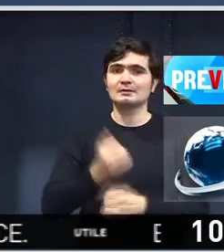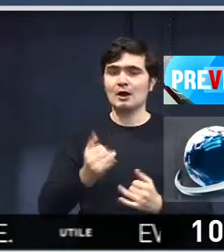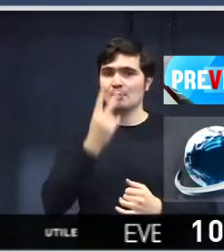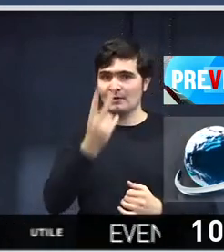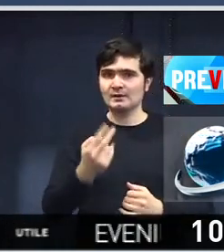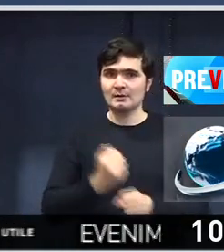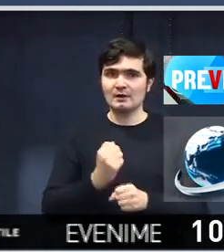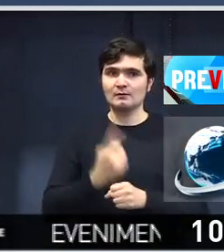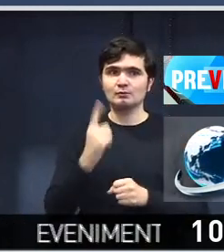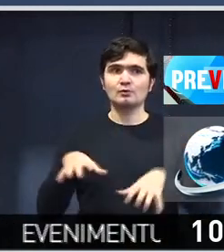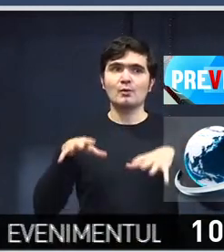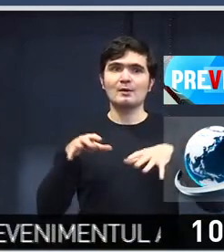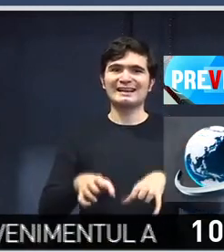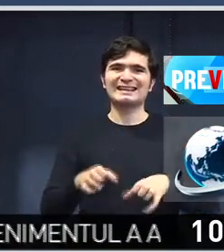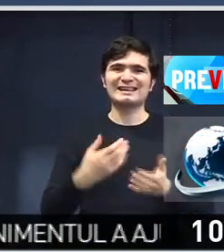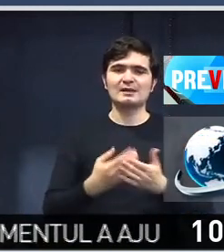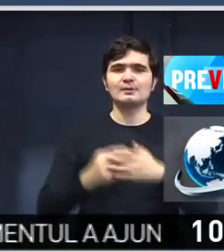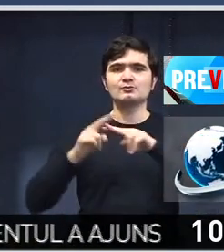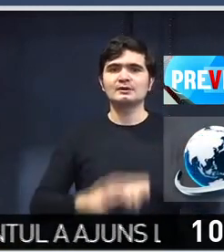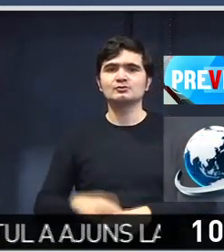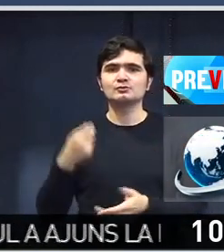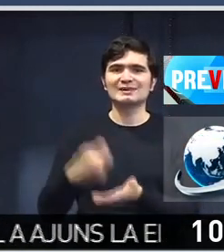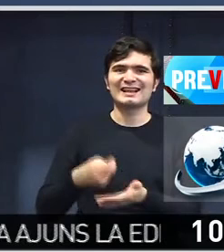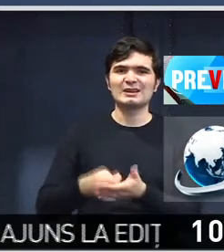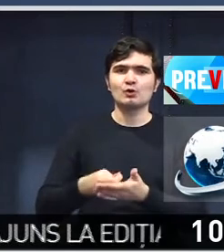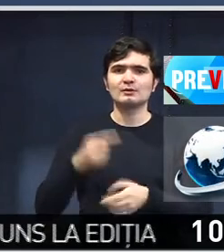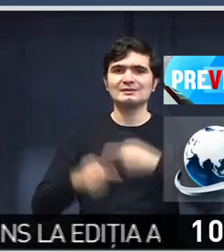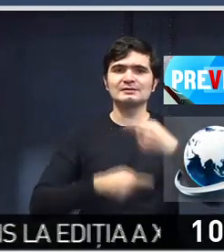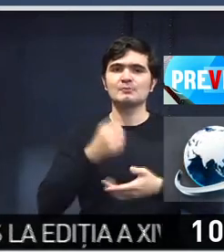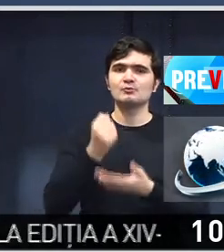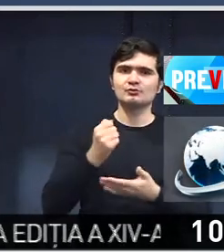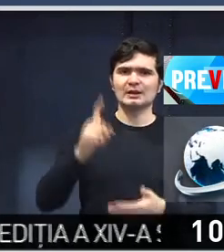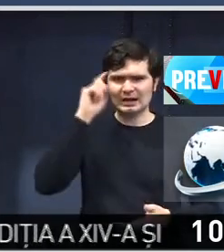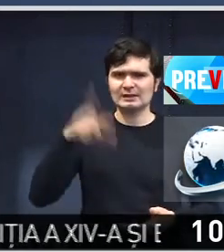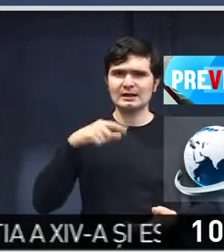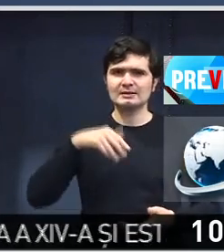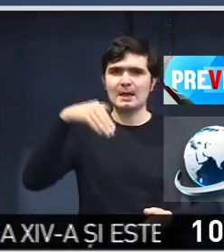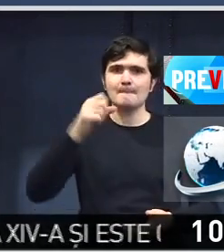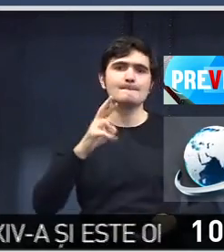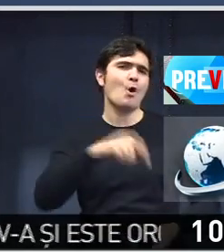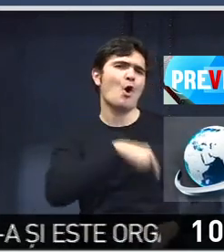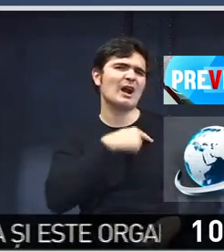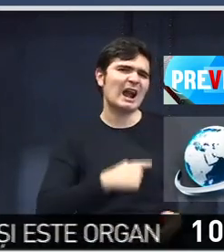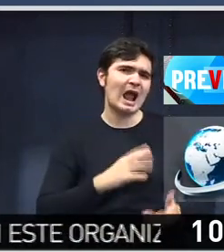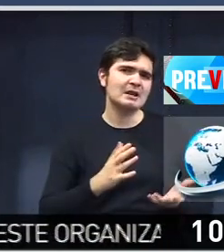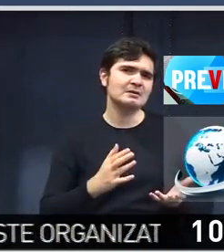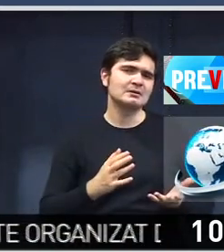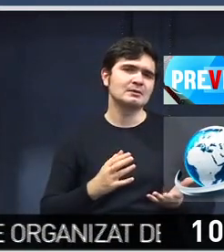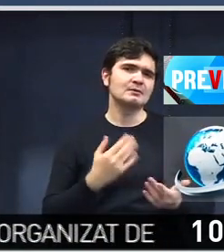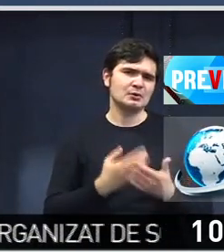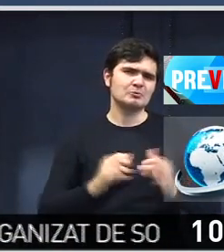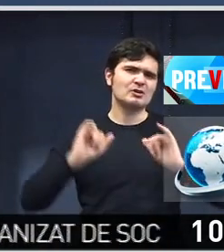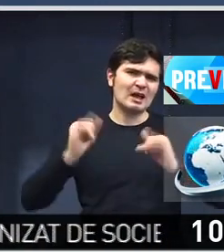pentru restul salariilor în sistemul bugetar. Vi se pare un lucru moral și nu numai moral, având în vedere